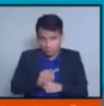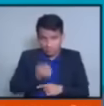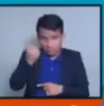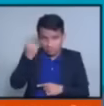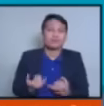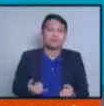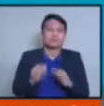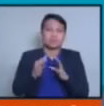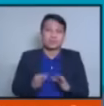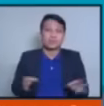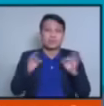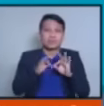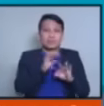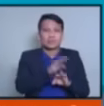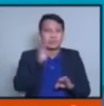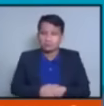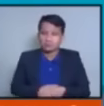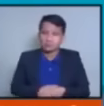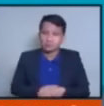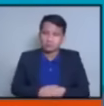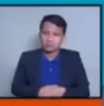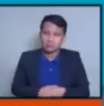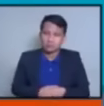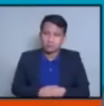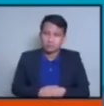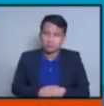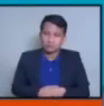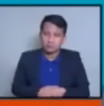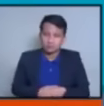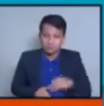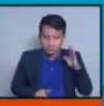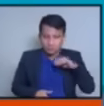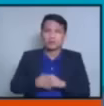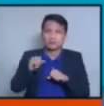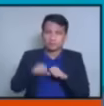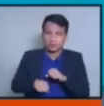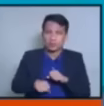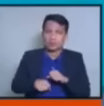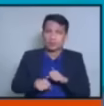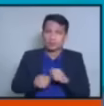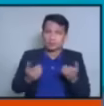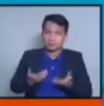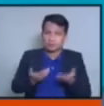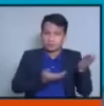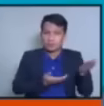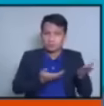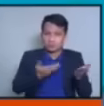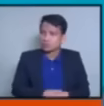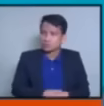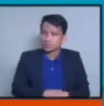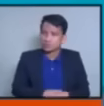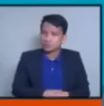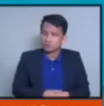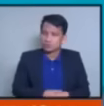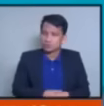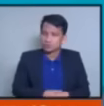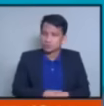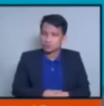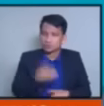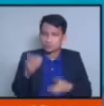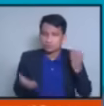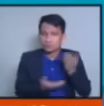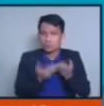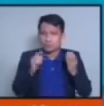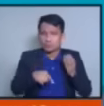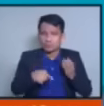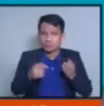malaman mo lang. Okay, now, sir, okay. Yung kapatid mo, sir, nasaan ngayon? Nasa ano daw po siya, Iloilo. Na isang panahubang kaso sa korte, sir? Nakasampa po siya dito